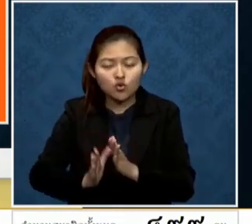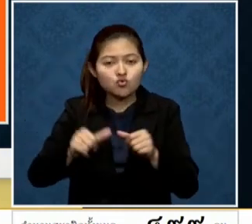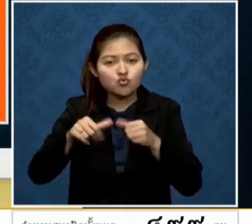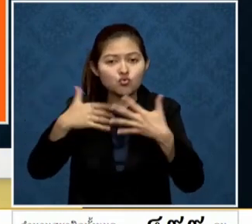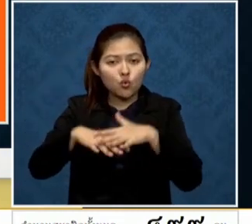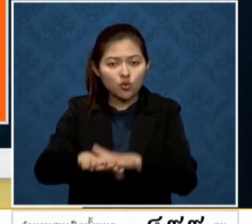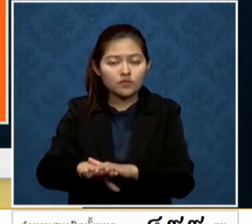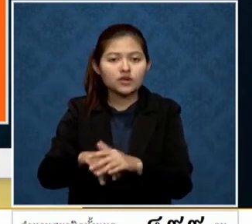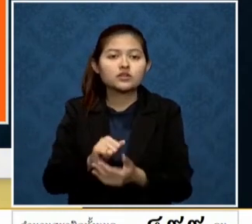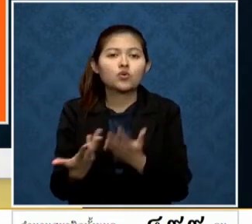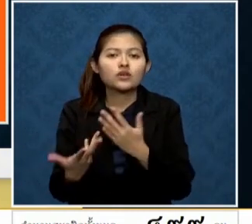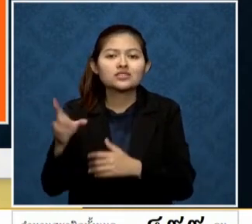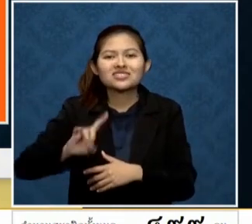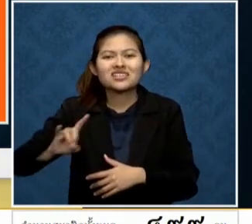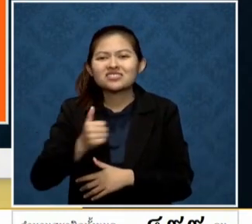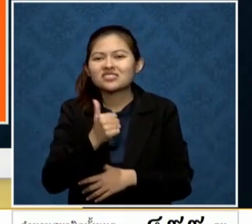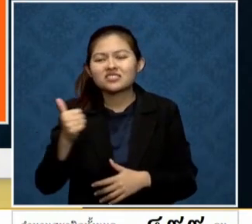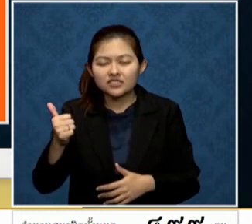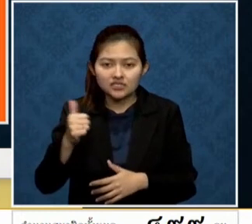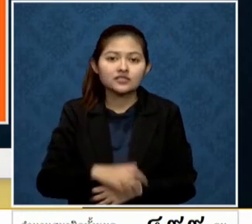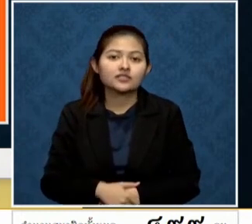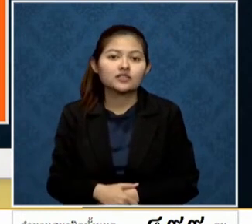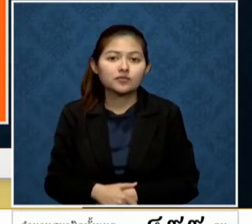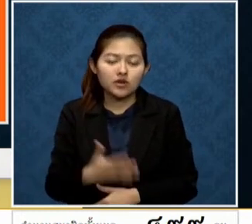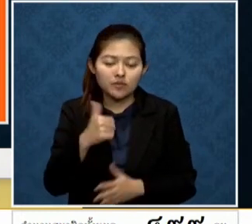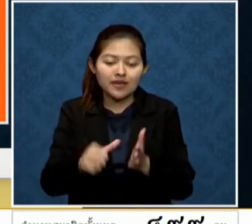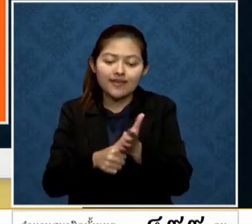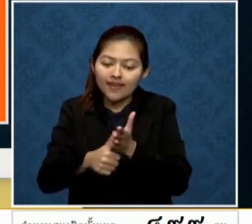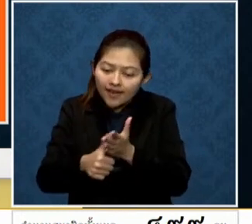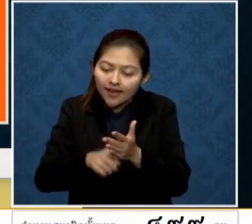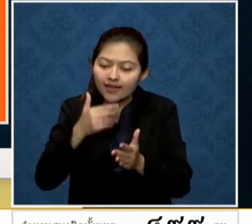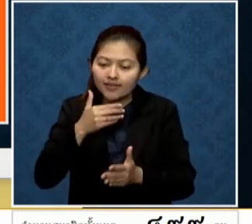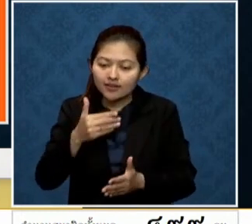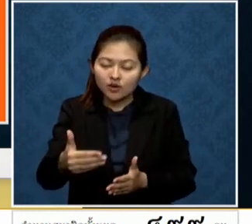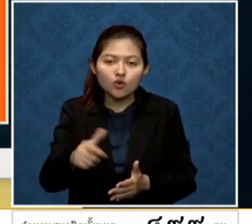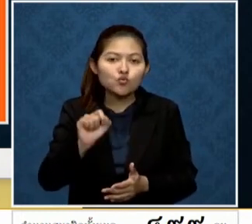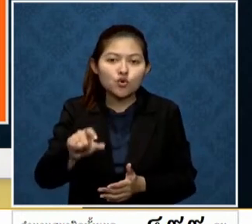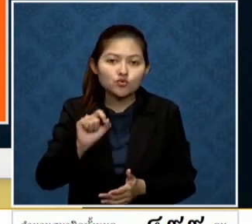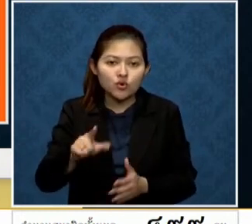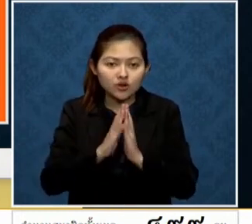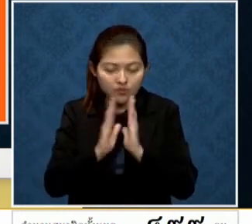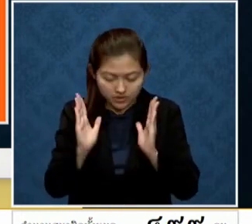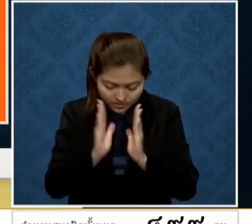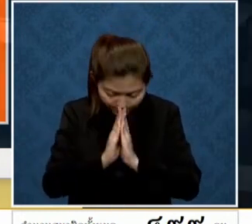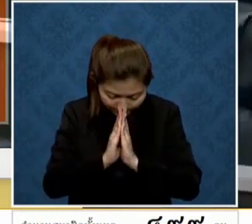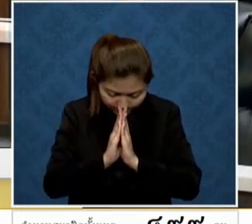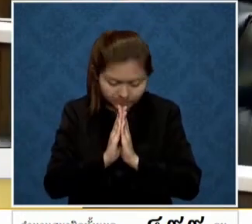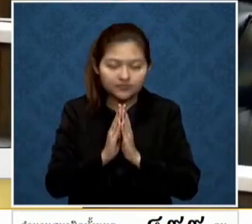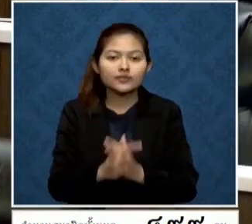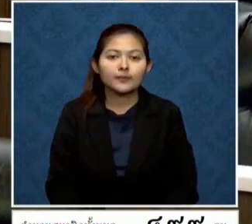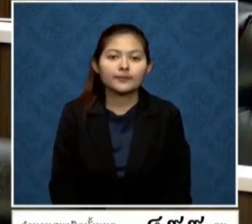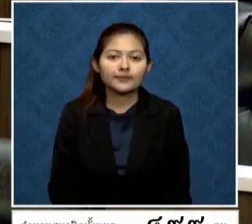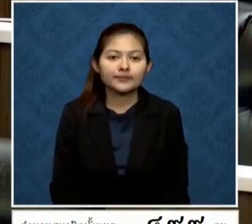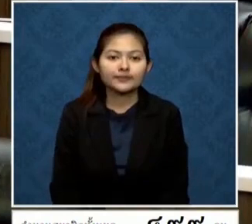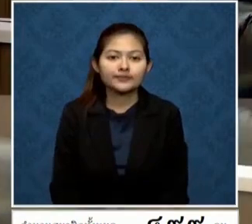คะโดยเฉพาะลิงหรือว่าสัตว์อื่นๆอย่างจริงจังนะคะเพื่อให้เกิดการแก้ปัญหาอย่างยั่งยืนและเรี่งด่วนค่ะขอบคุณค่ะท่านประธาน